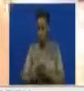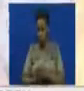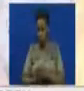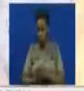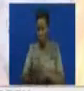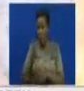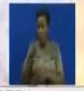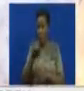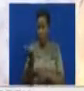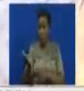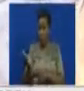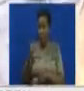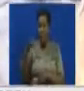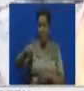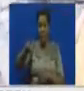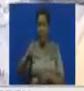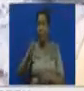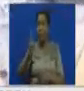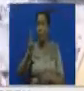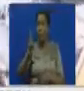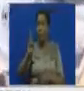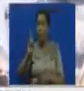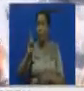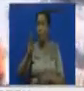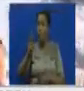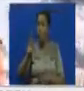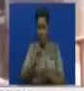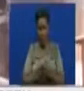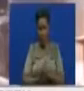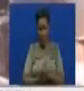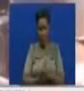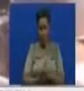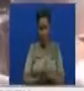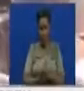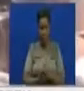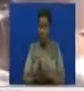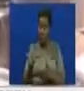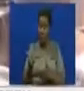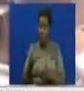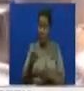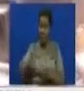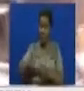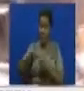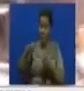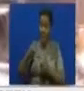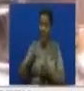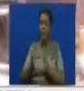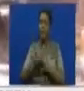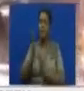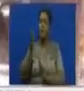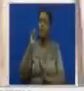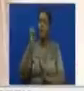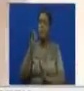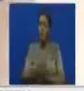4 kilichopo katika halmashauri ya Ushetu wilayani Kahama mkoani Shinyanga. Generator ndio chanzo kikuu cha umeme katika kuendesha shughuli kadhaa za